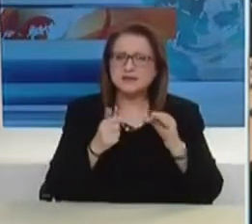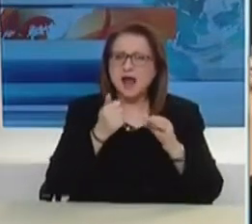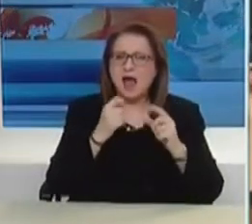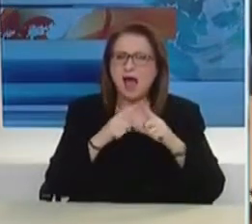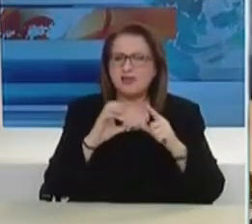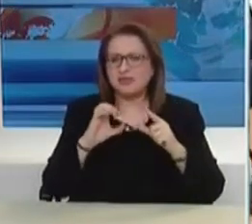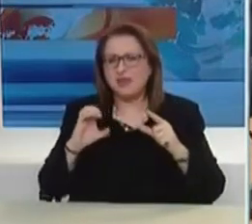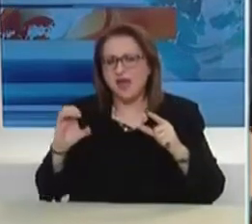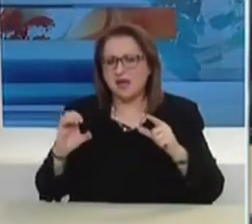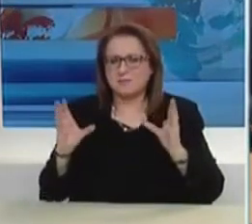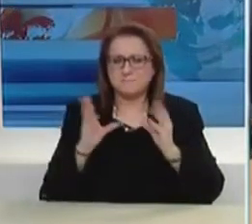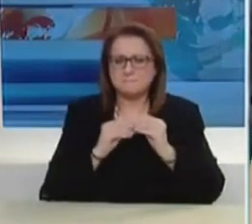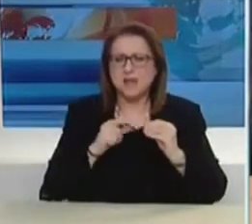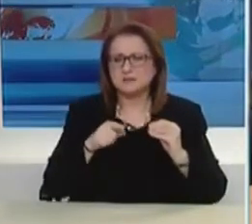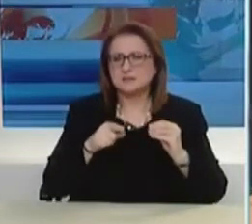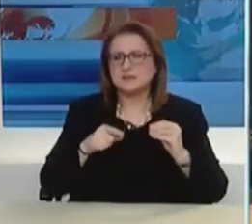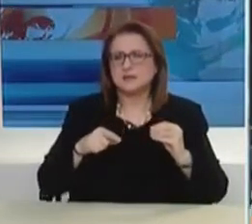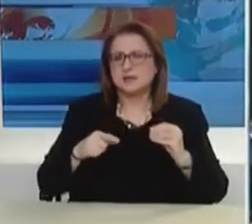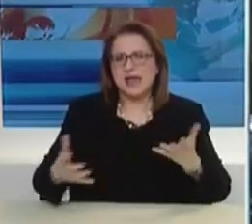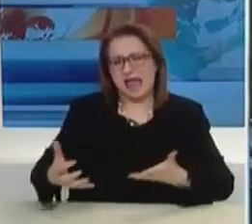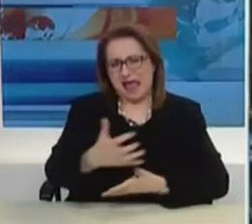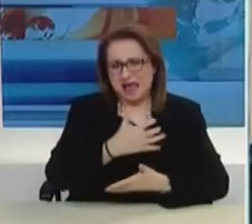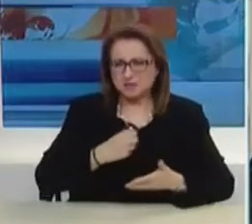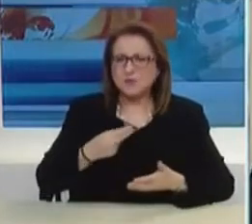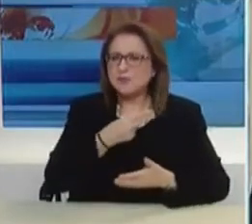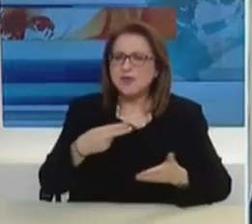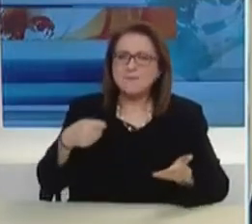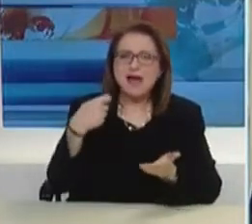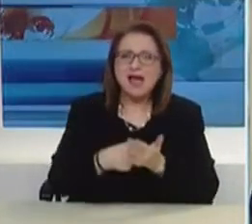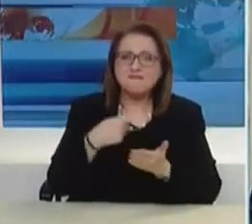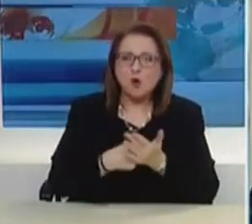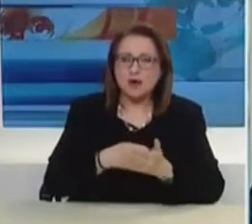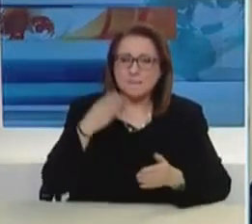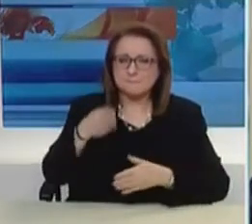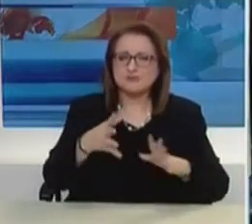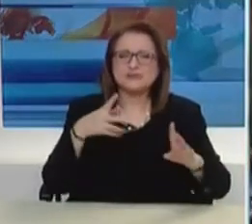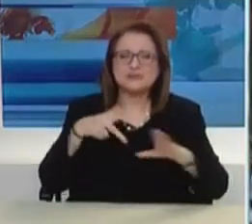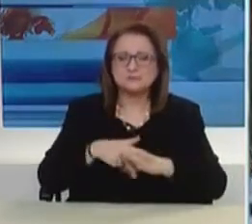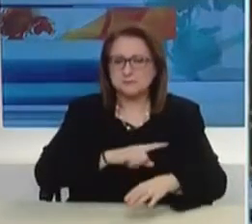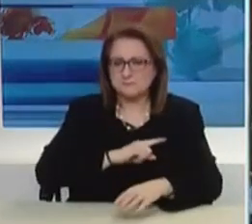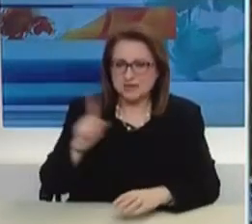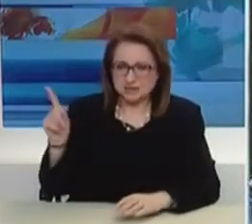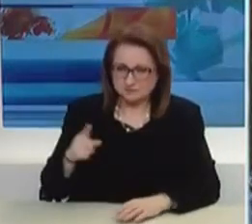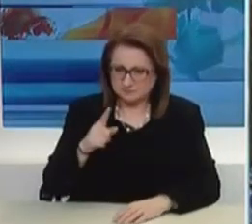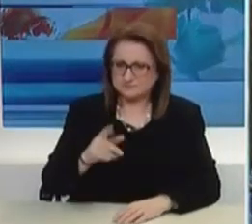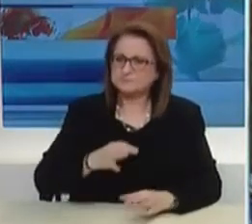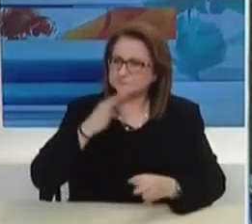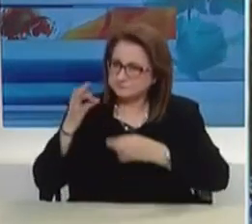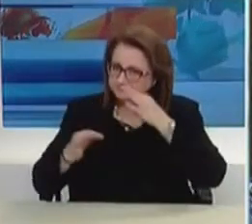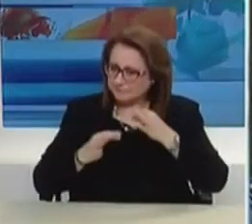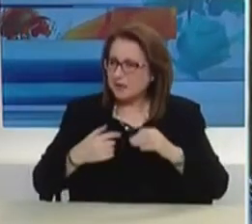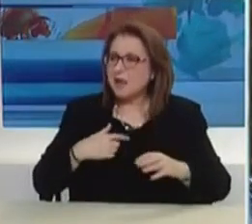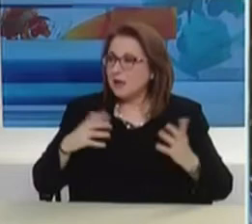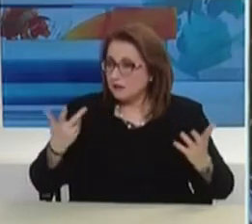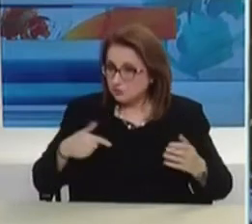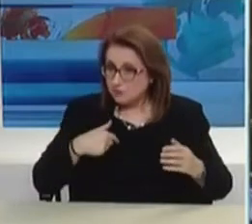προκειμένου να αποφευθεί ο συνωστισμός σε τράπεζες και εφορίες για την πληρωμή φορολογικών οφειλών. Ακριβώς για να αποφευχθεί